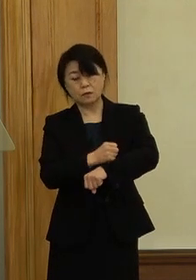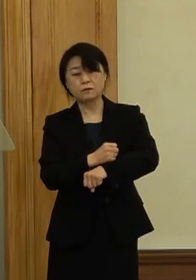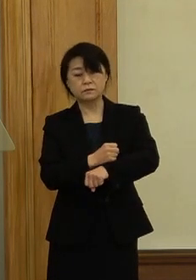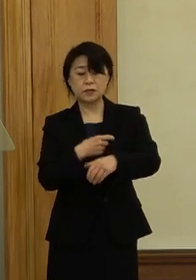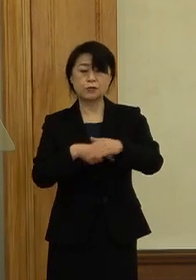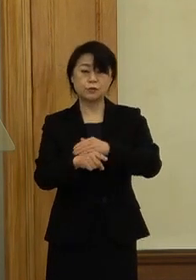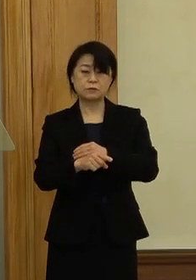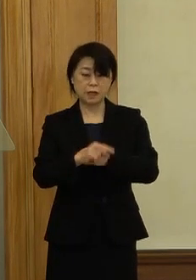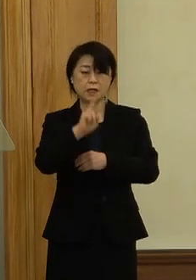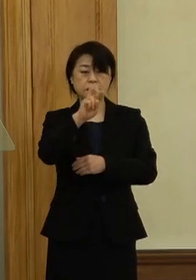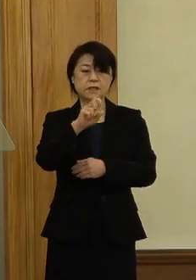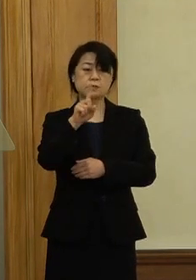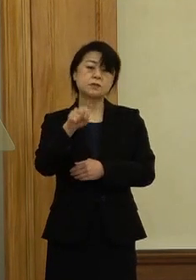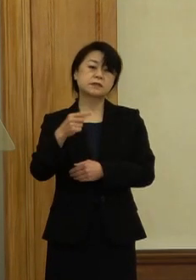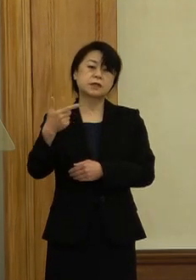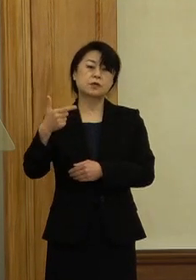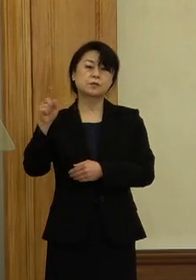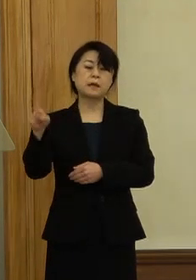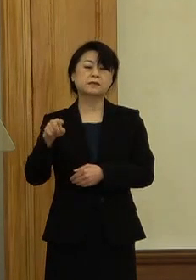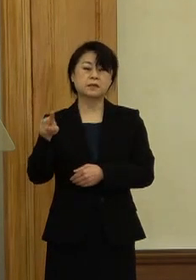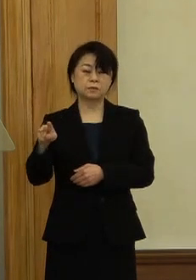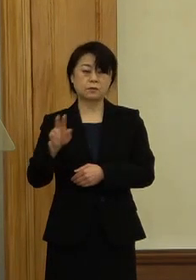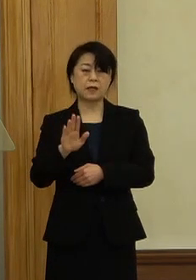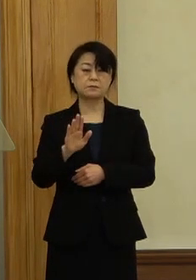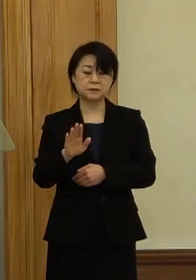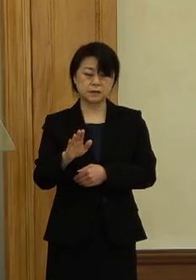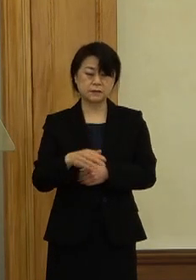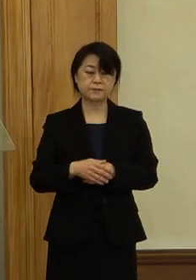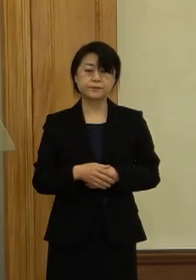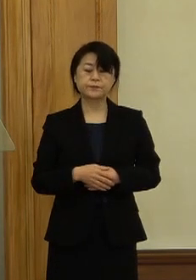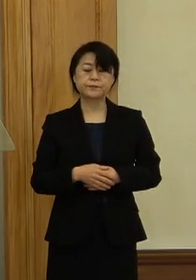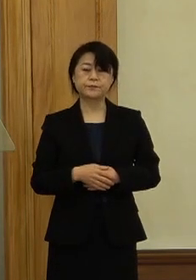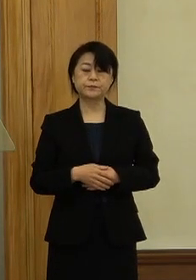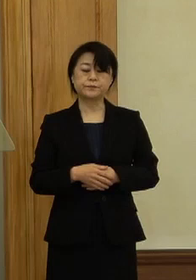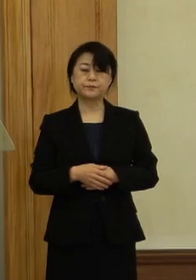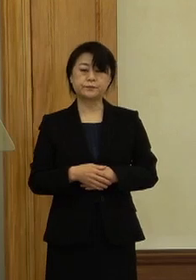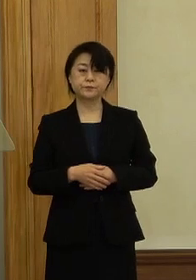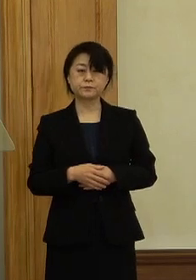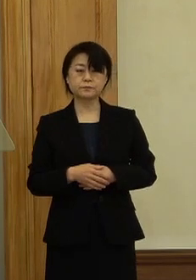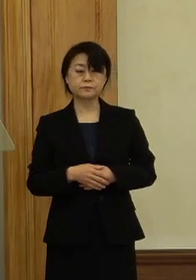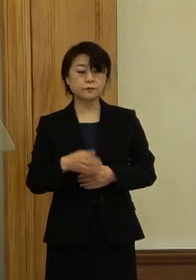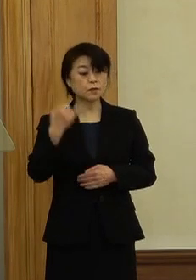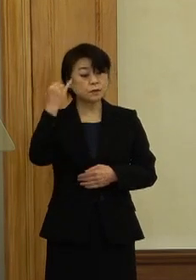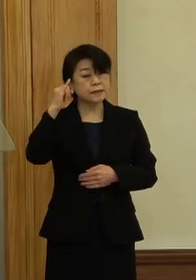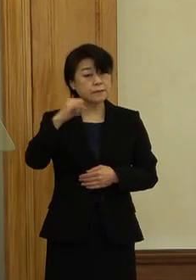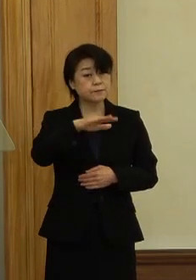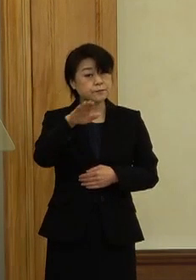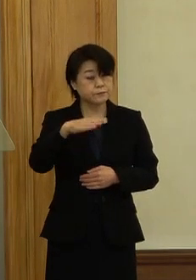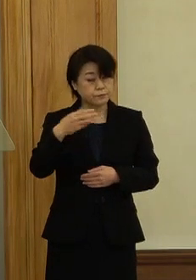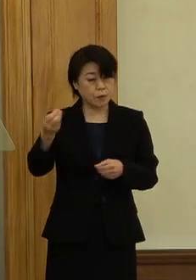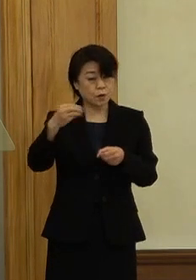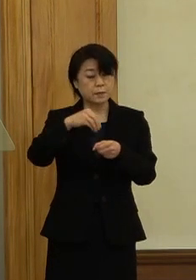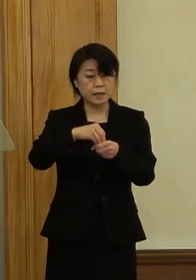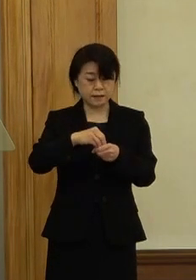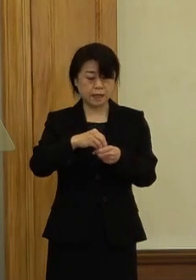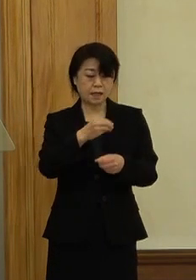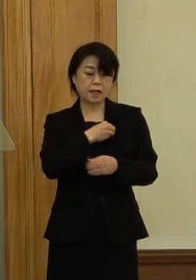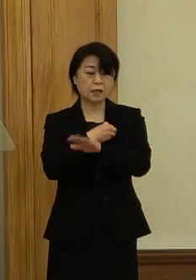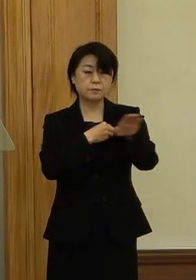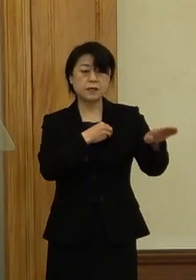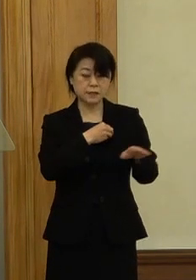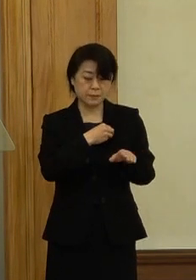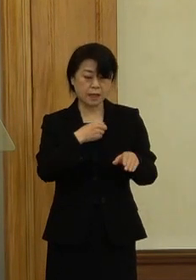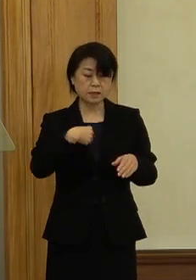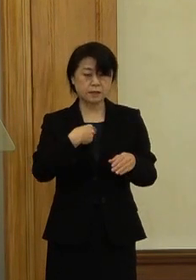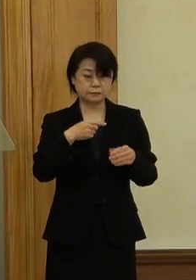が 21.1%、 5分の1に上がっていました。こうした意見を踏まえまして、会員の方々がご自